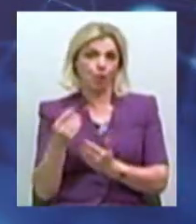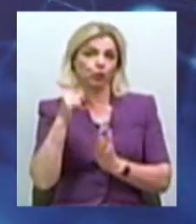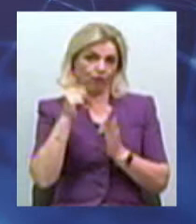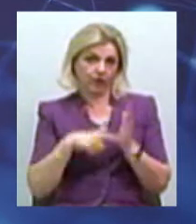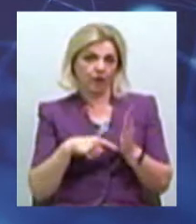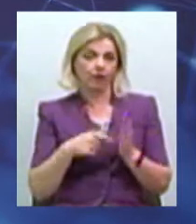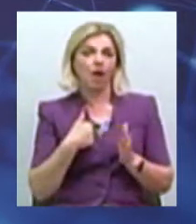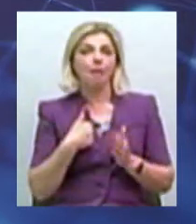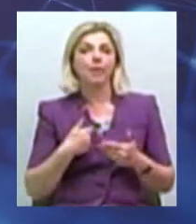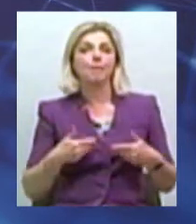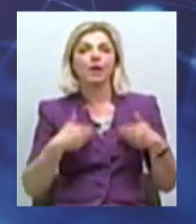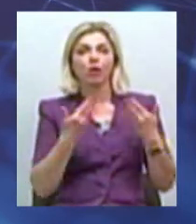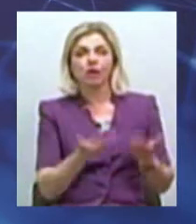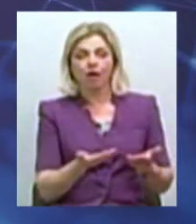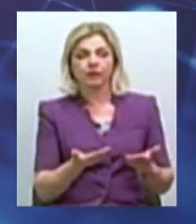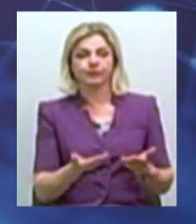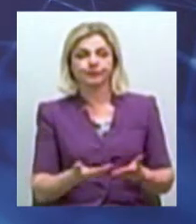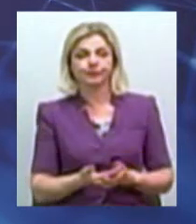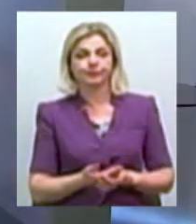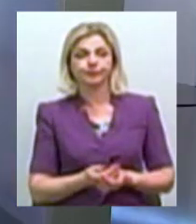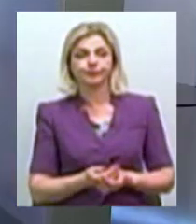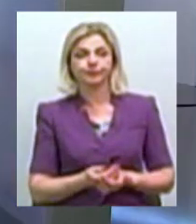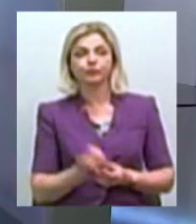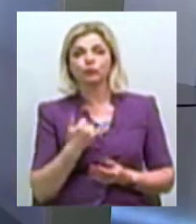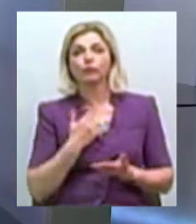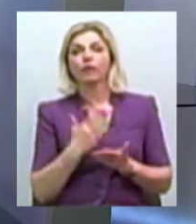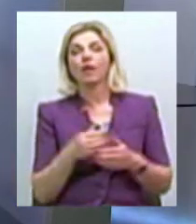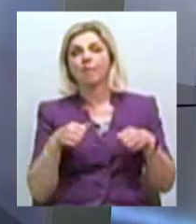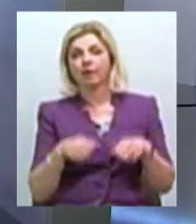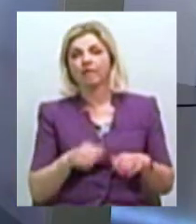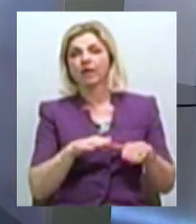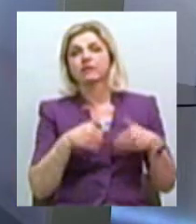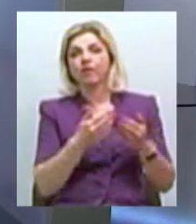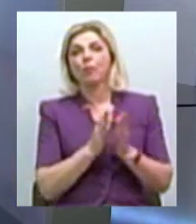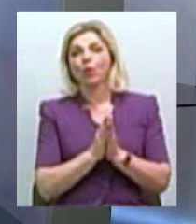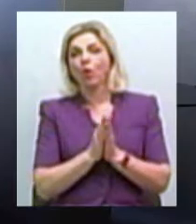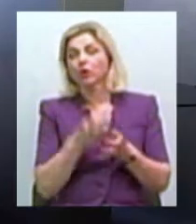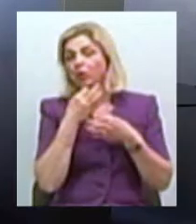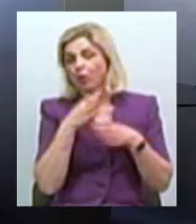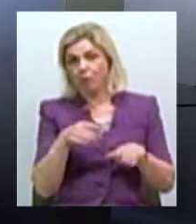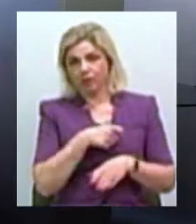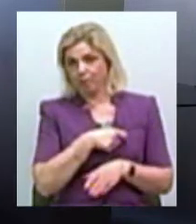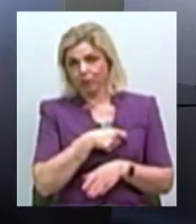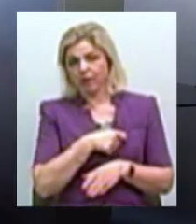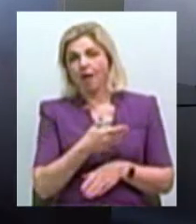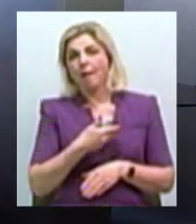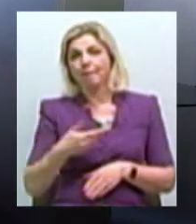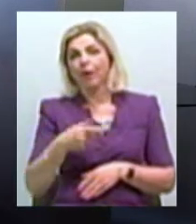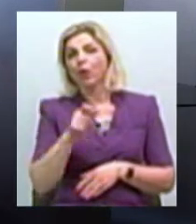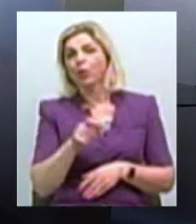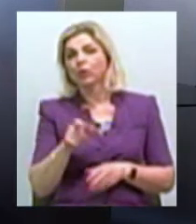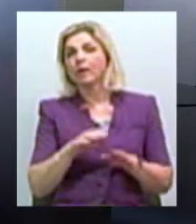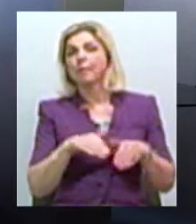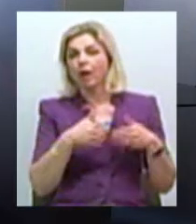Ми пропонували, в принципі, в нас є право звернутися з проханням до будь-якого депутата. Тобто ми людям